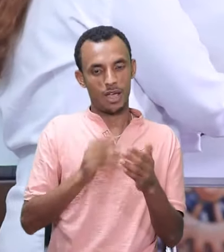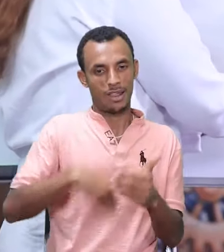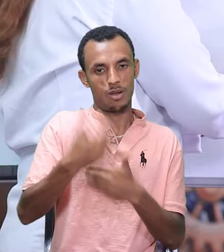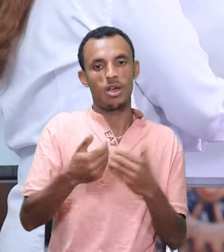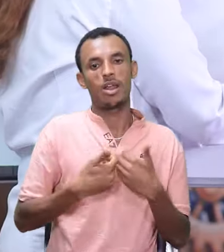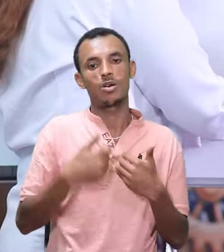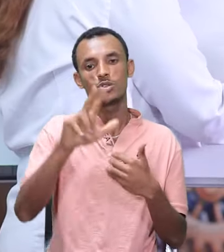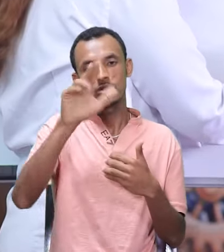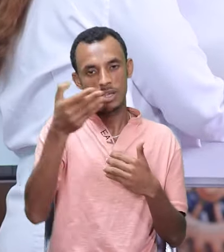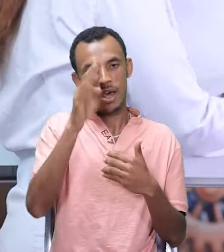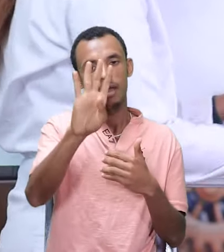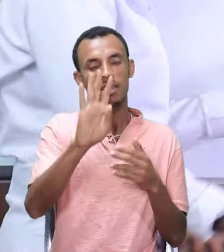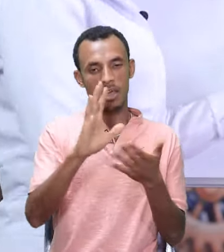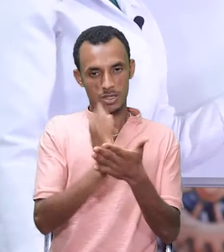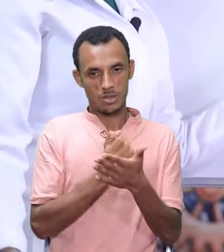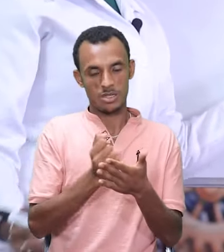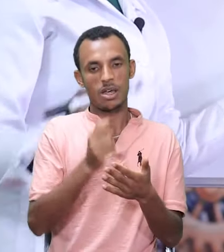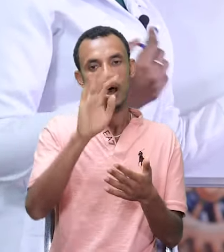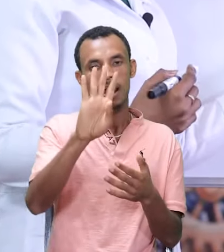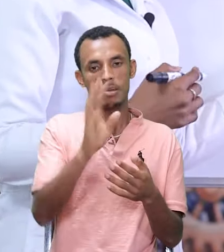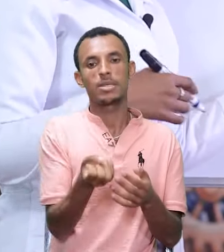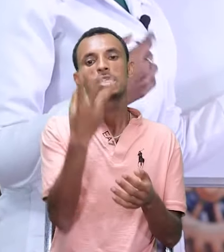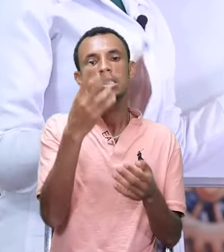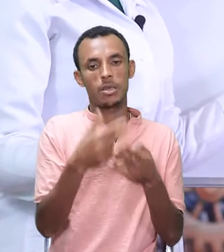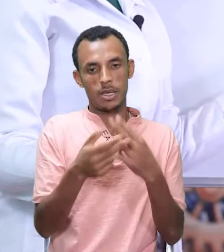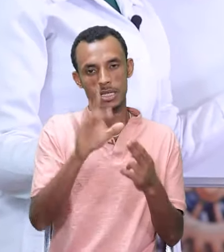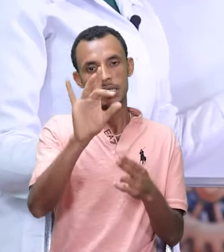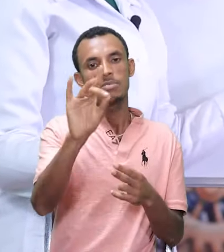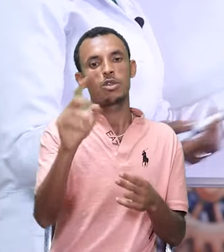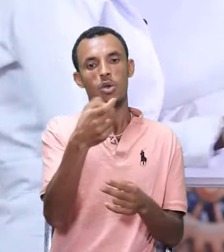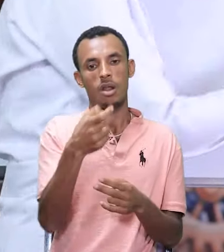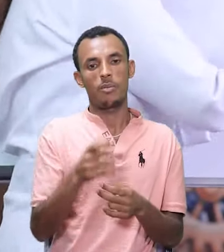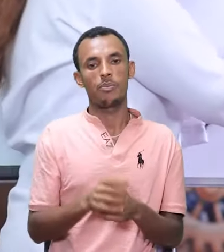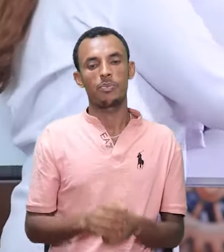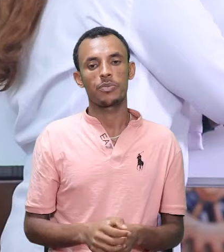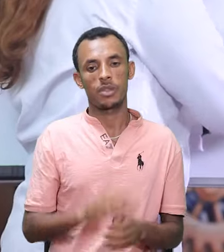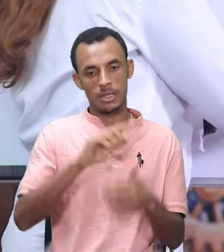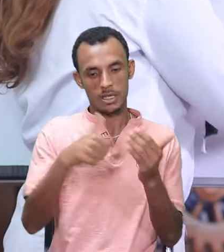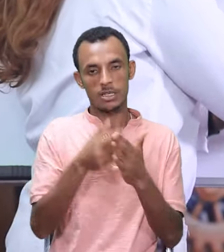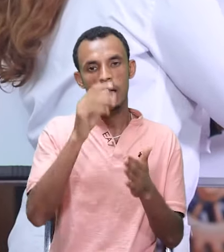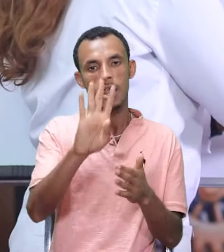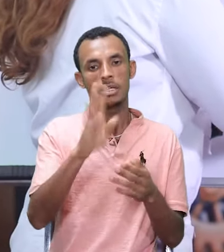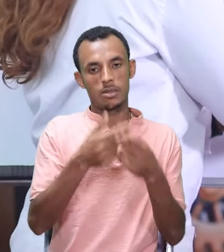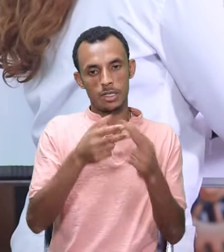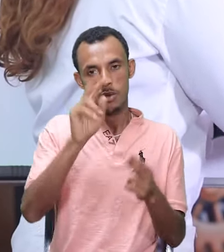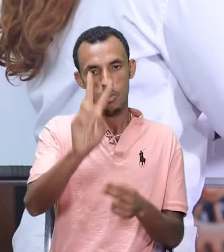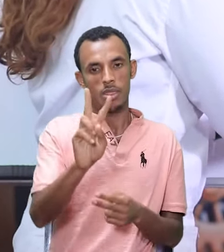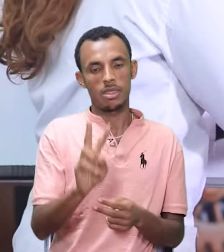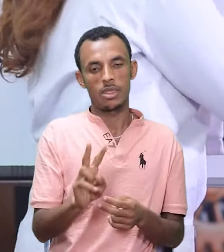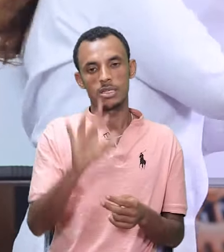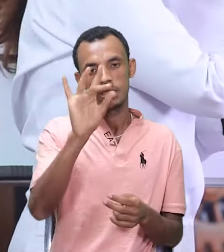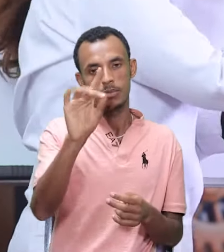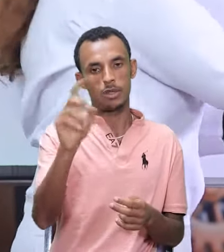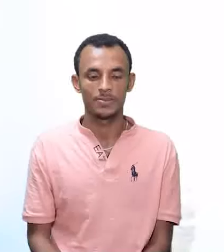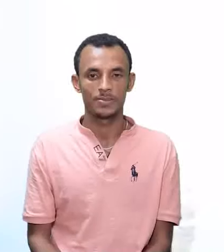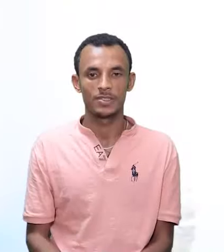ያለው 3/4 ስንወስድ 4 በስንት ሲባዛ 8 ይመጣል ነው ጥያቄ። ስለዚህ 4 በ2 ሲባዛ